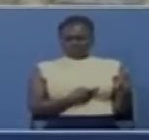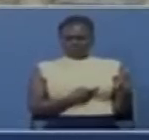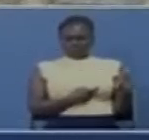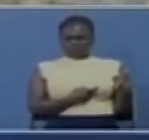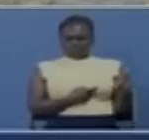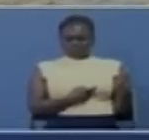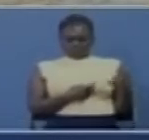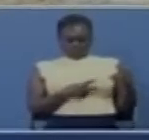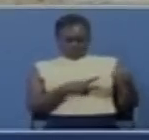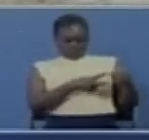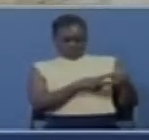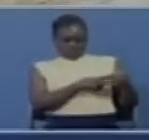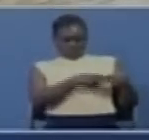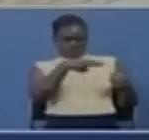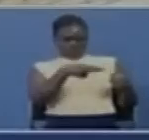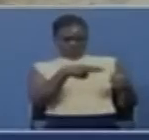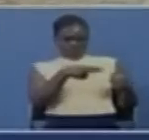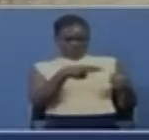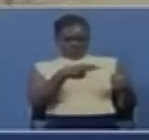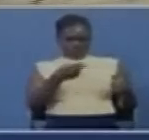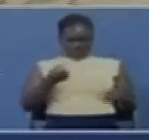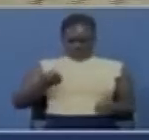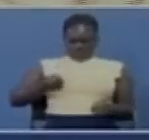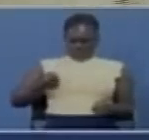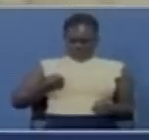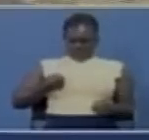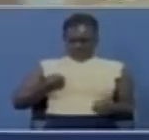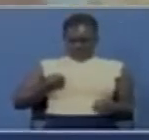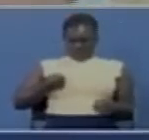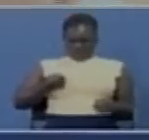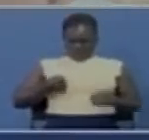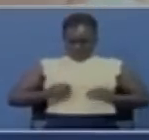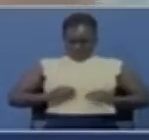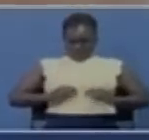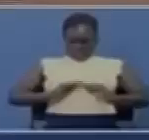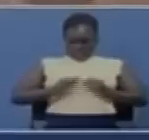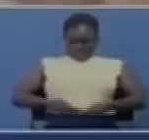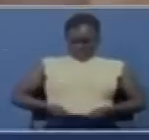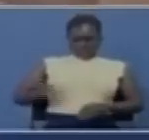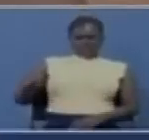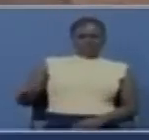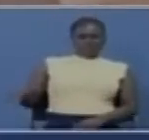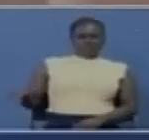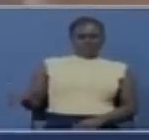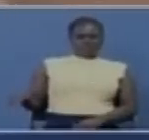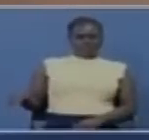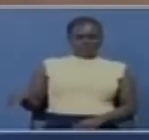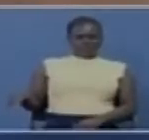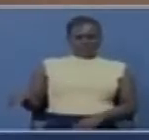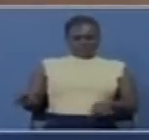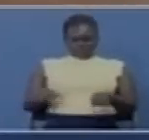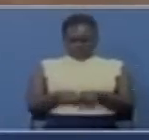tabia ya kukeketa wasichana, kutokana na mimba za mapema, na pia